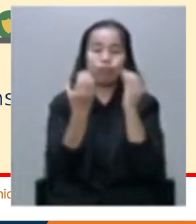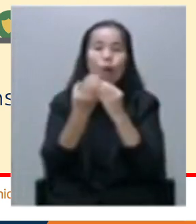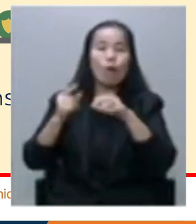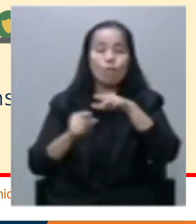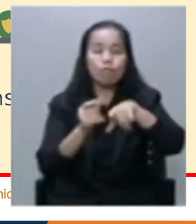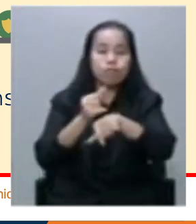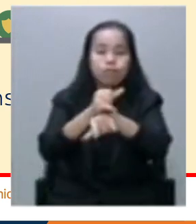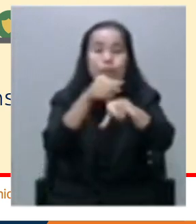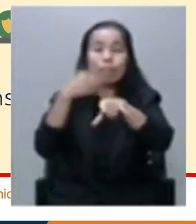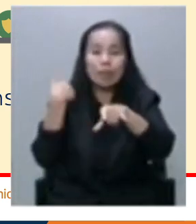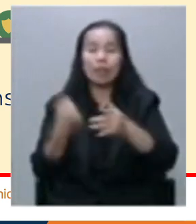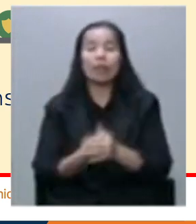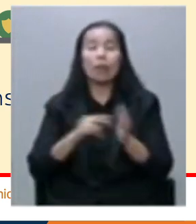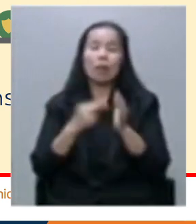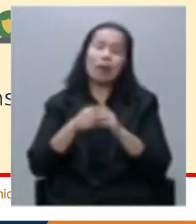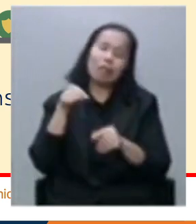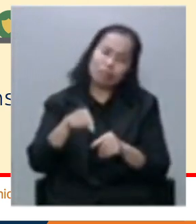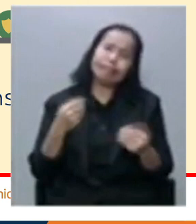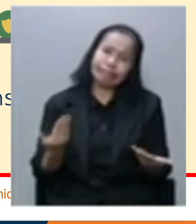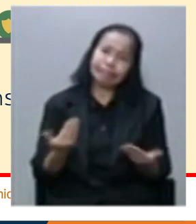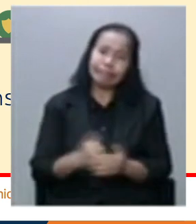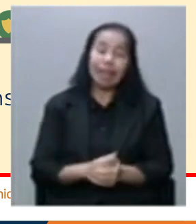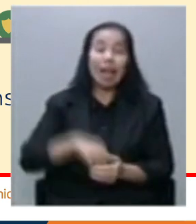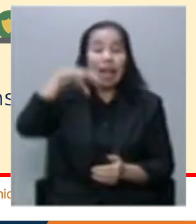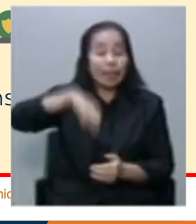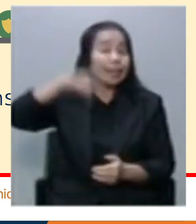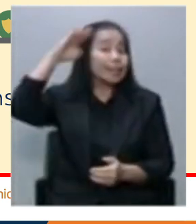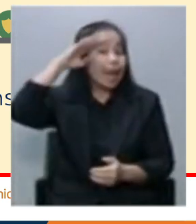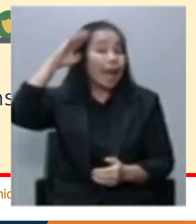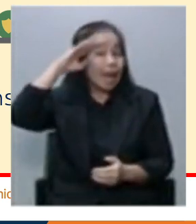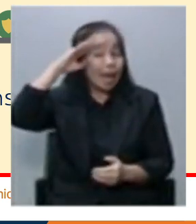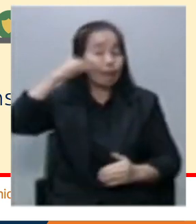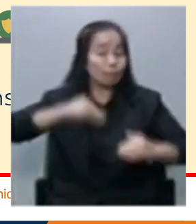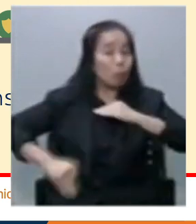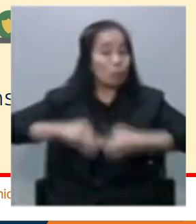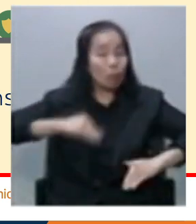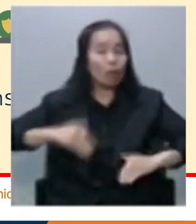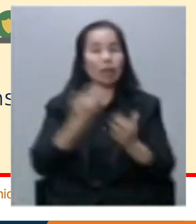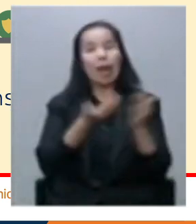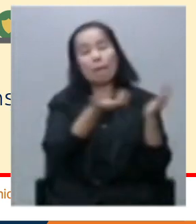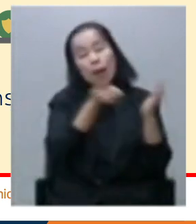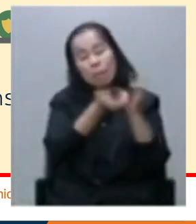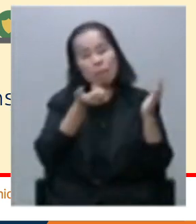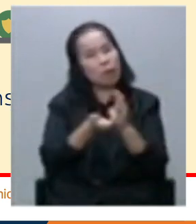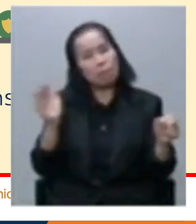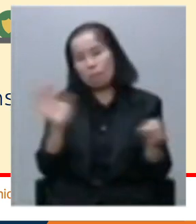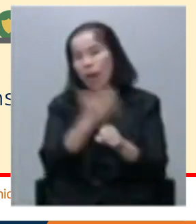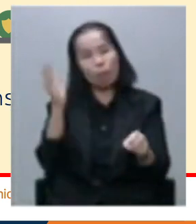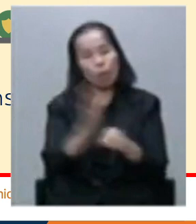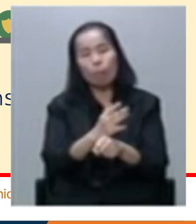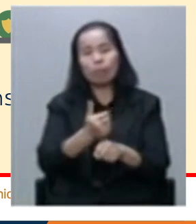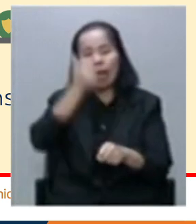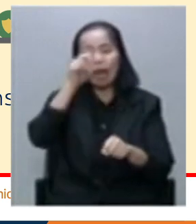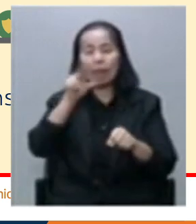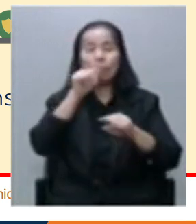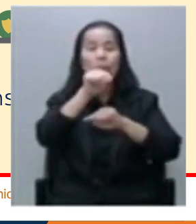ภายใต้รายจ่ายลงทุนที่กองทัพบกภายใต้โครงการเดียวกันเนี่ยเบิกจ่ายไม่ครบถ้วนอยู่แล้วเพียงแค่30กว่าเปอร์เซ็นต์เท่านั้น